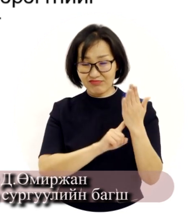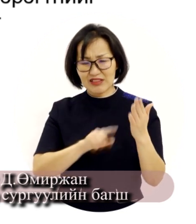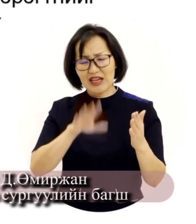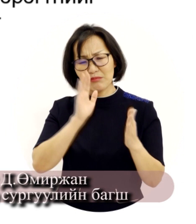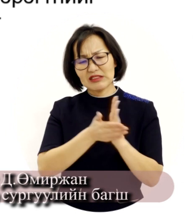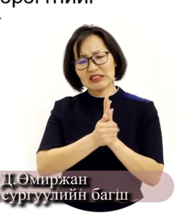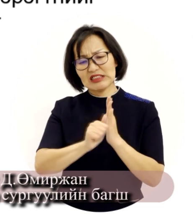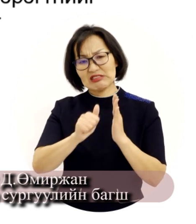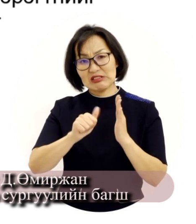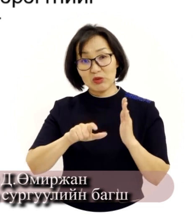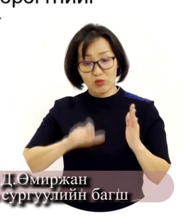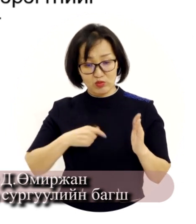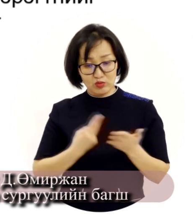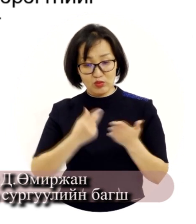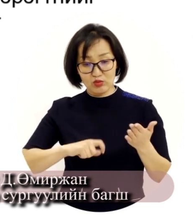бейнелеген.